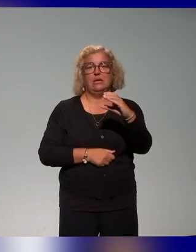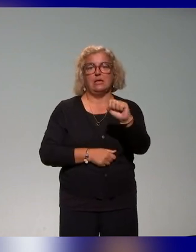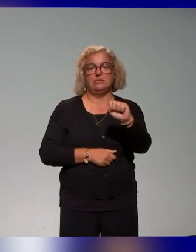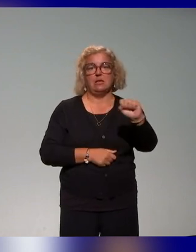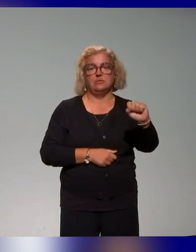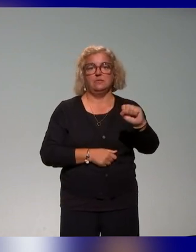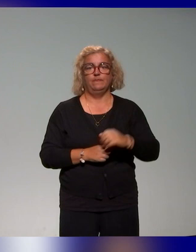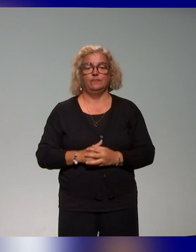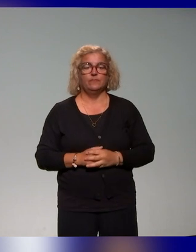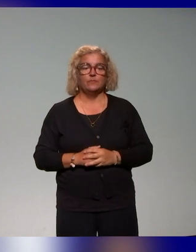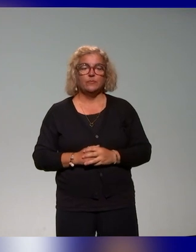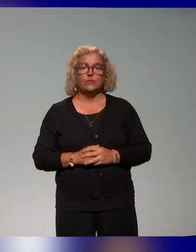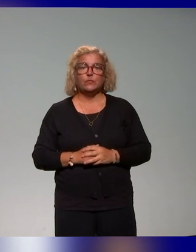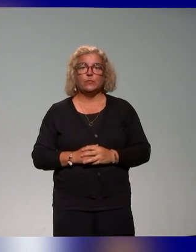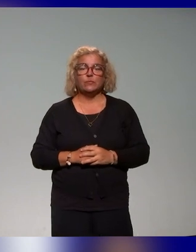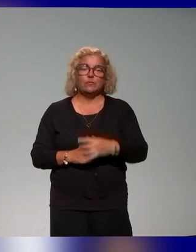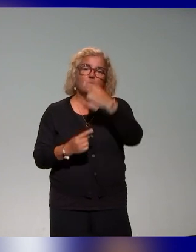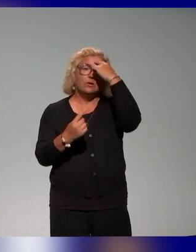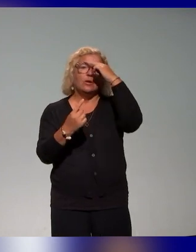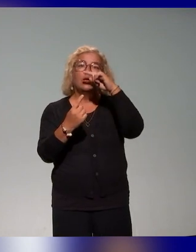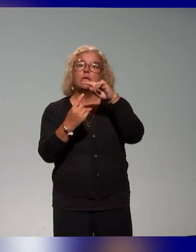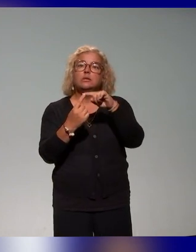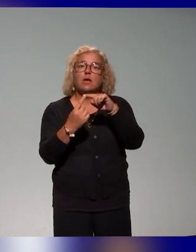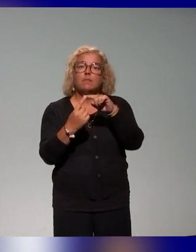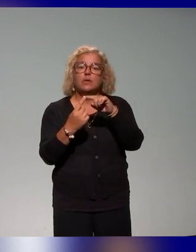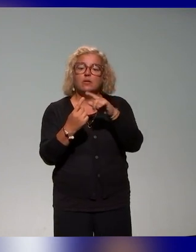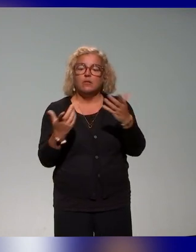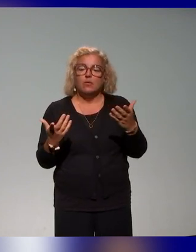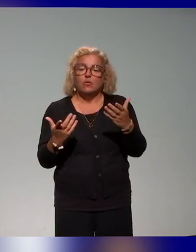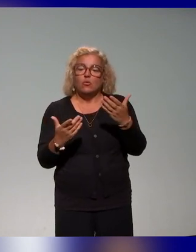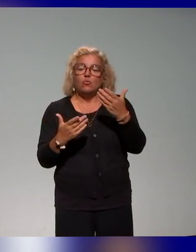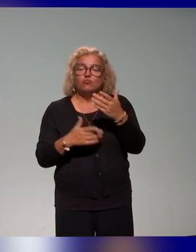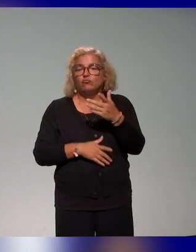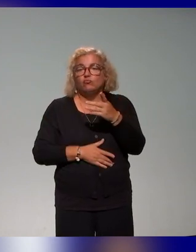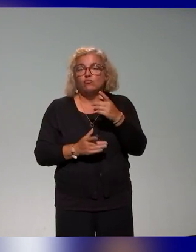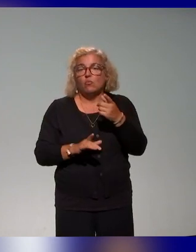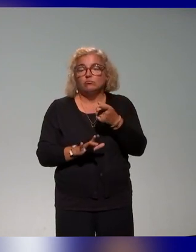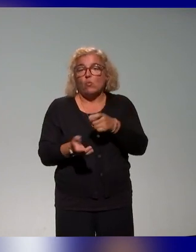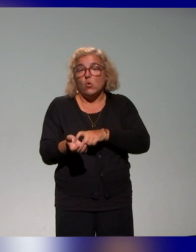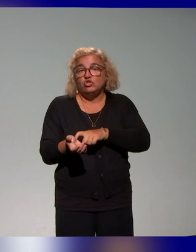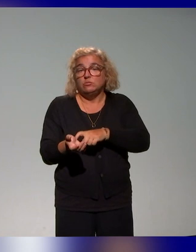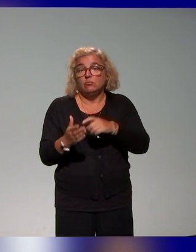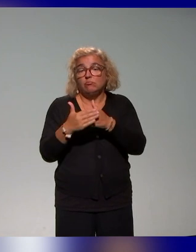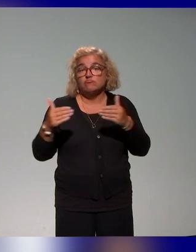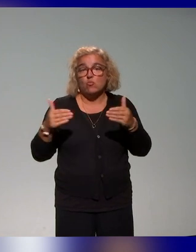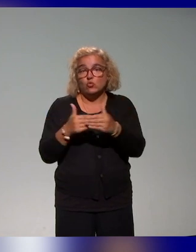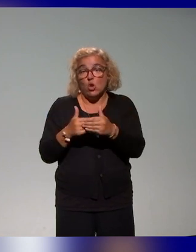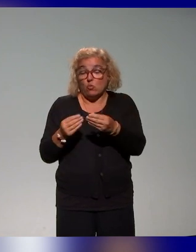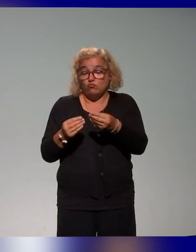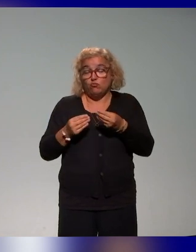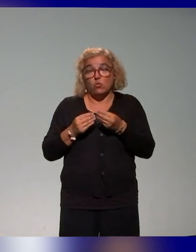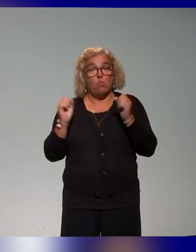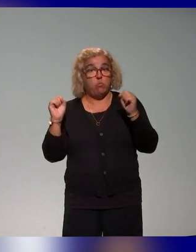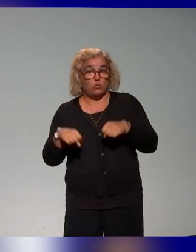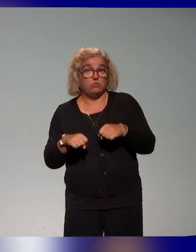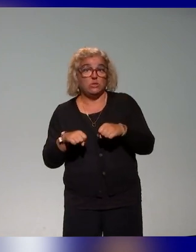Maintenant, ce thème-là, qui est natif dans la distribution Moodle, nous permet de faire déjà des choses très